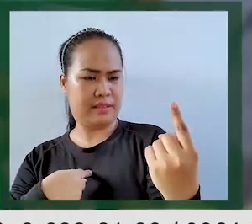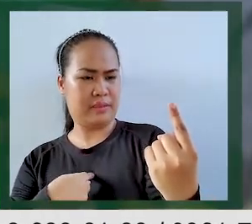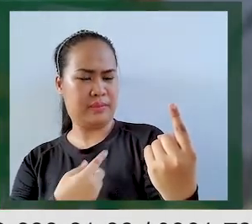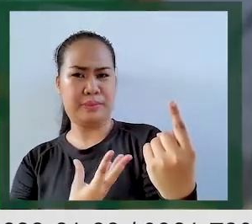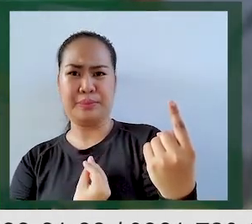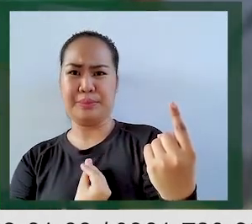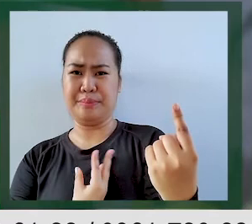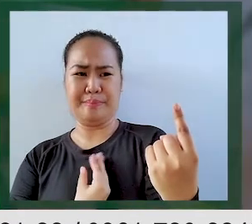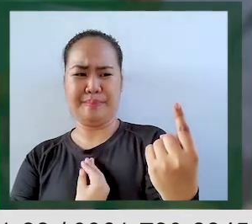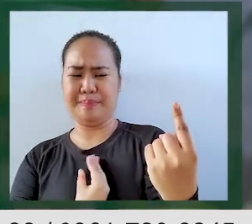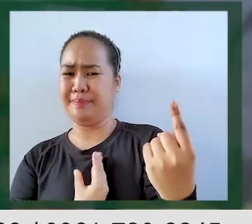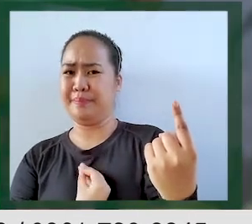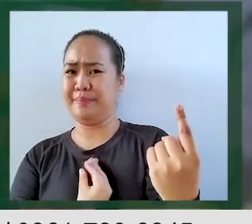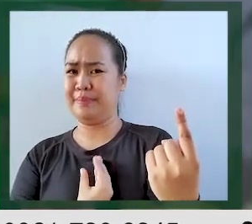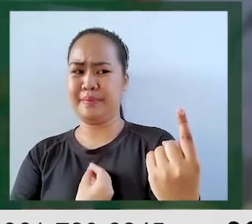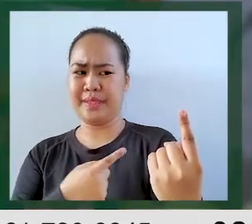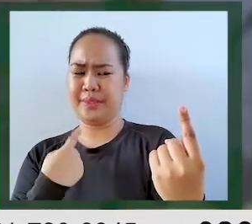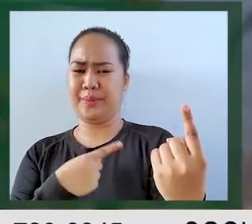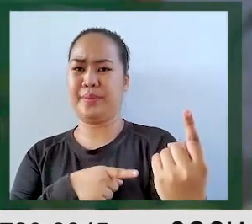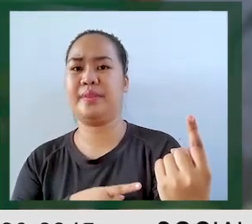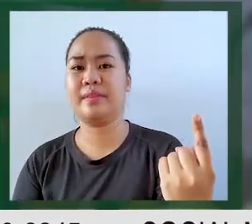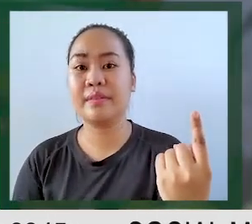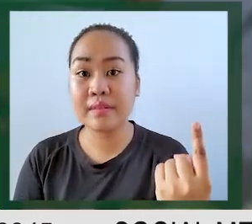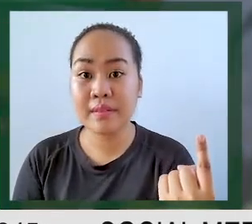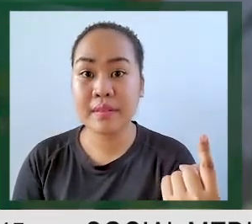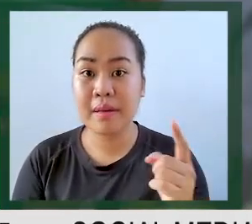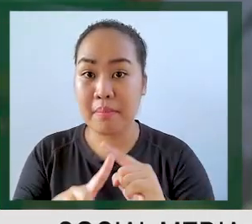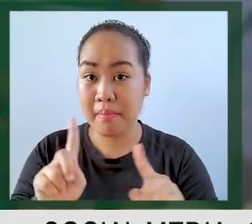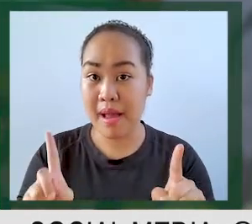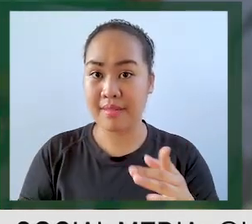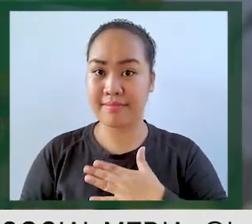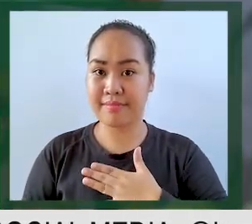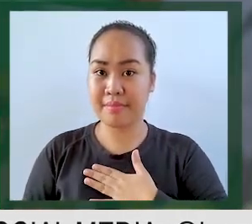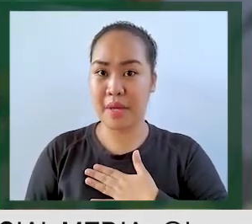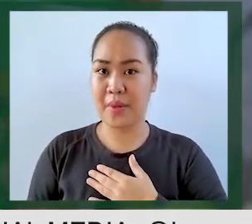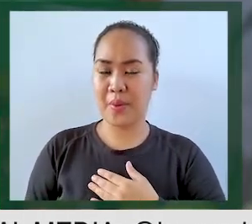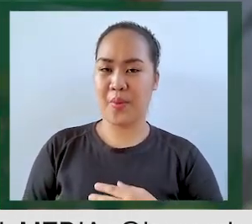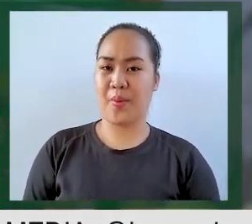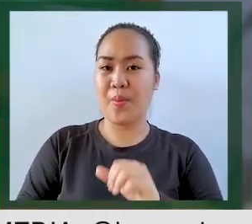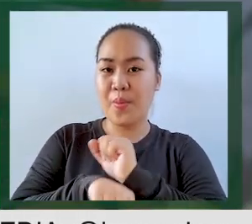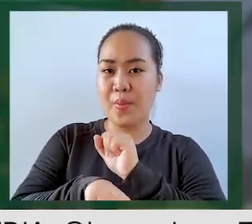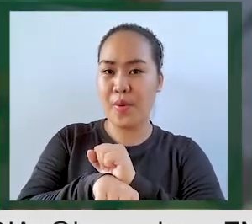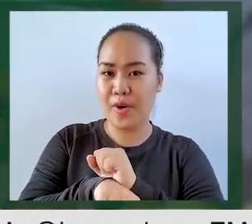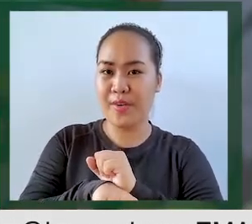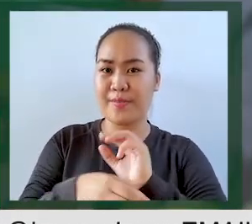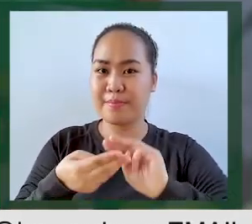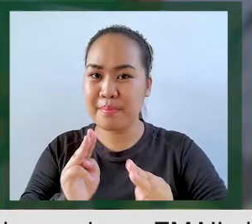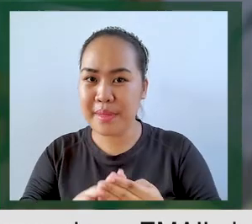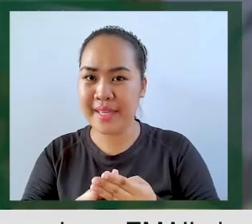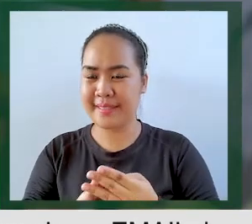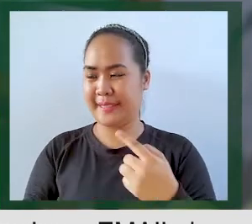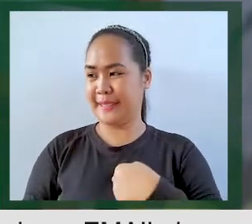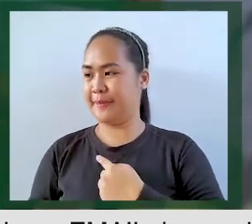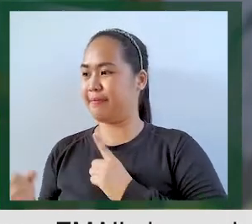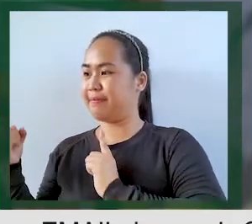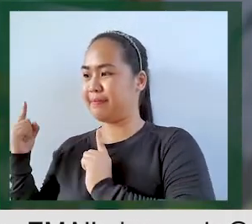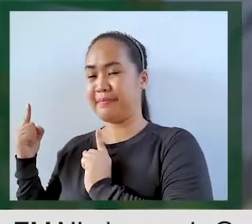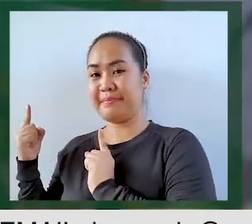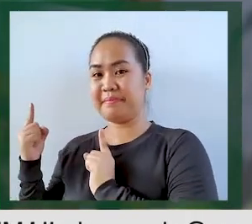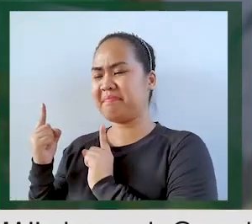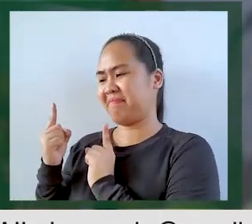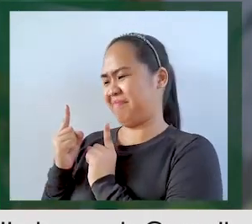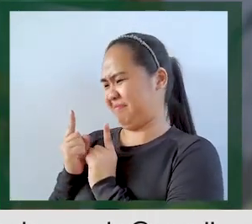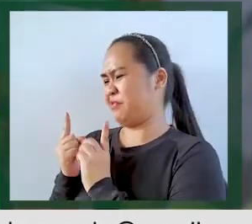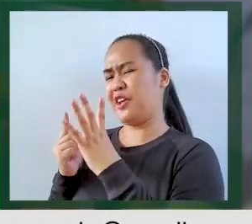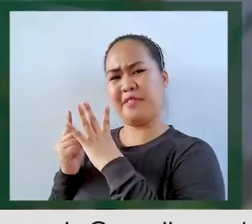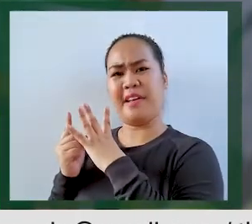inyo. Pag hindi natin kakilala, diring-diri tayo. Halos talagang isang metro ang layo. Pero pag kakilala